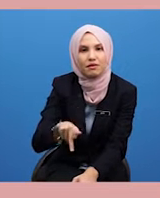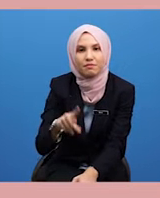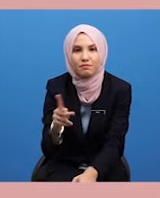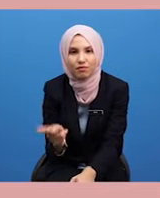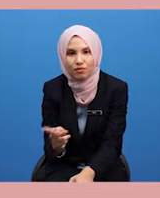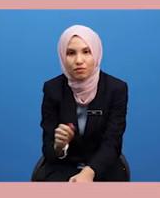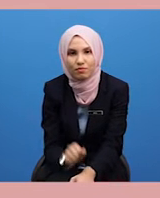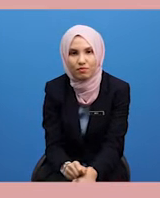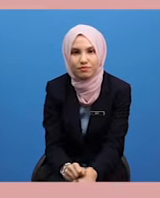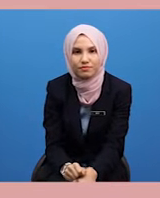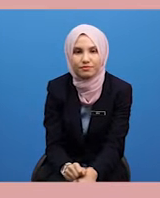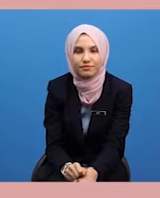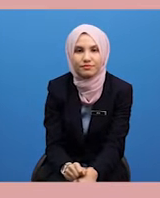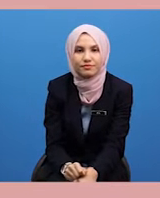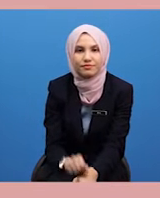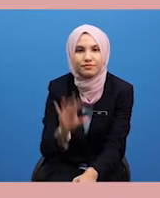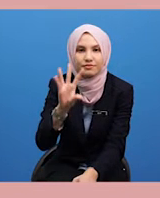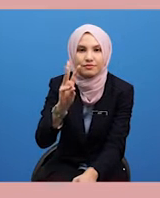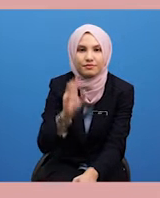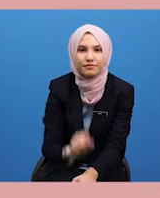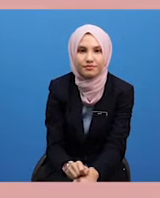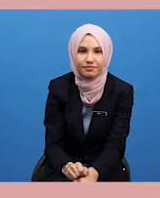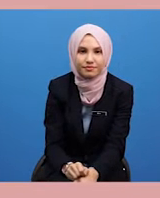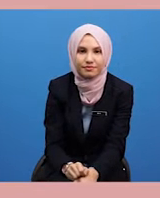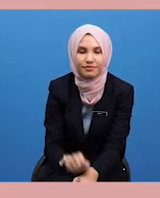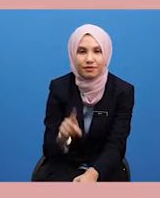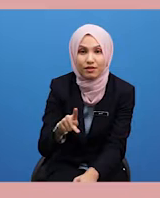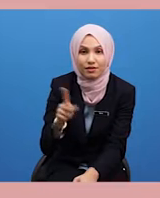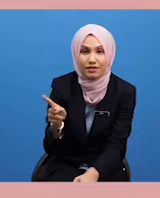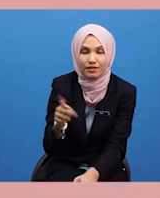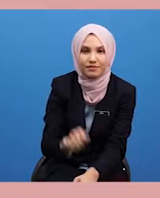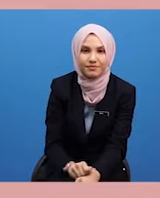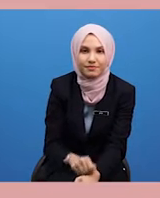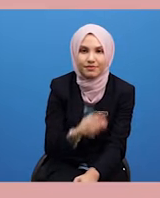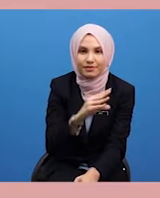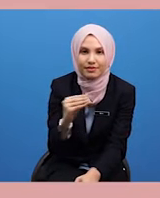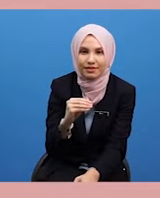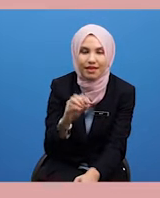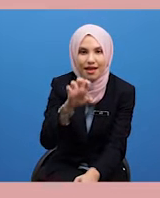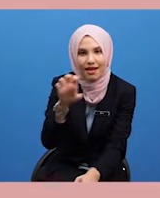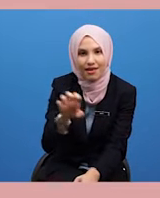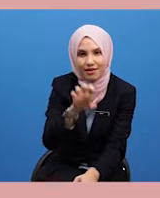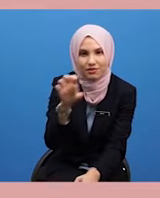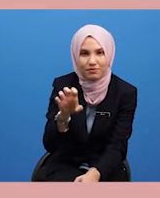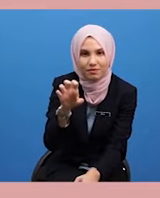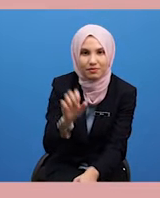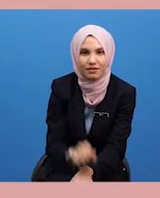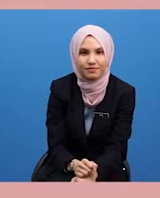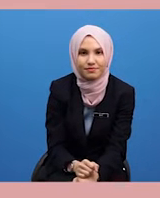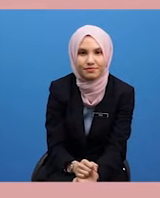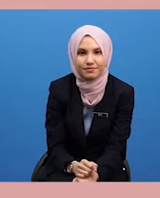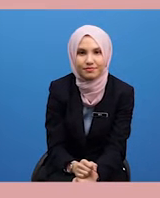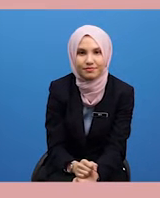Kelima, lumut. Keenam, kotiliden. Dan ketujuh,